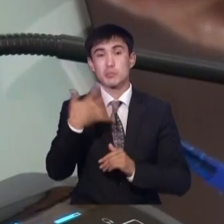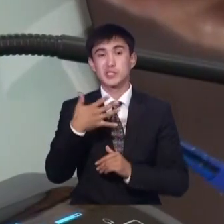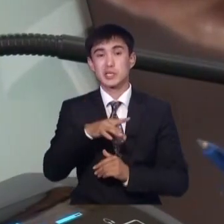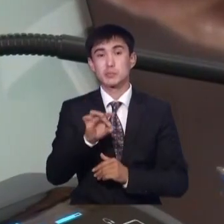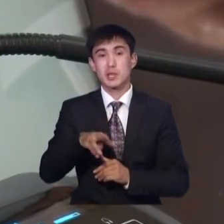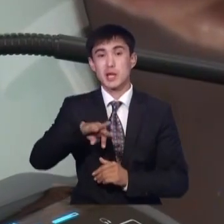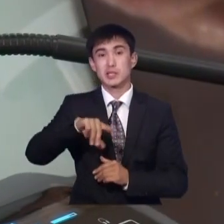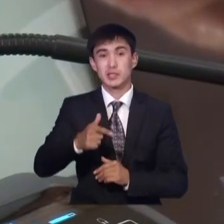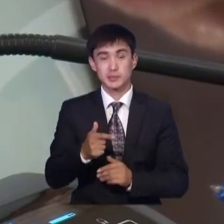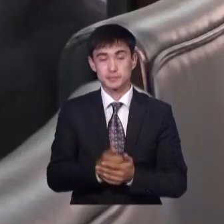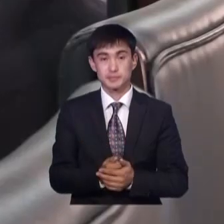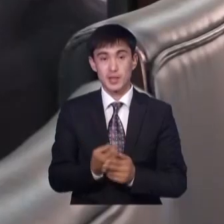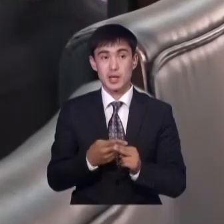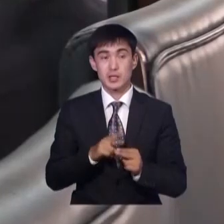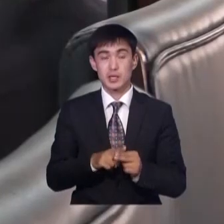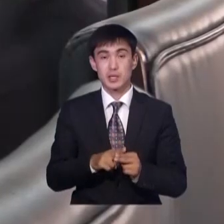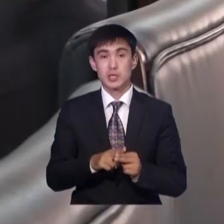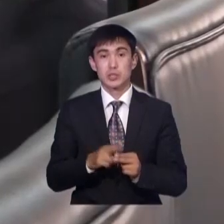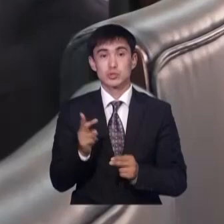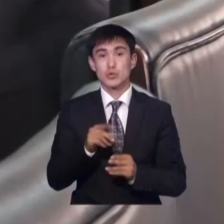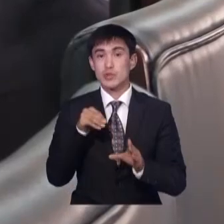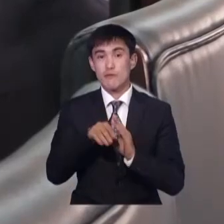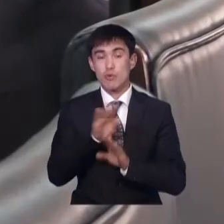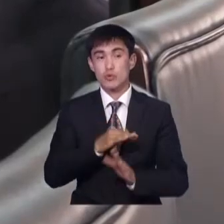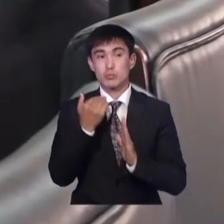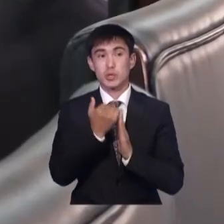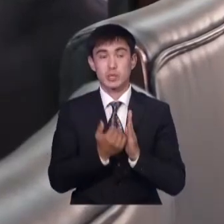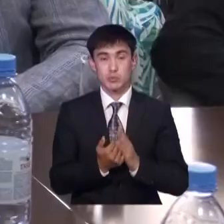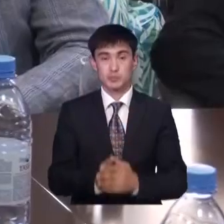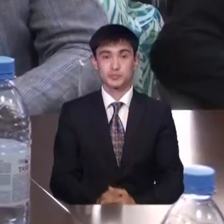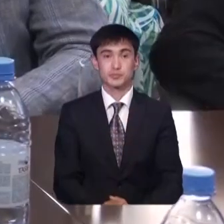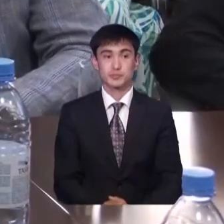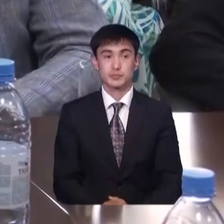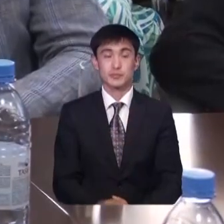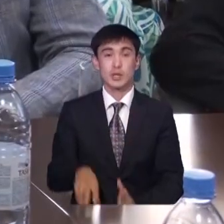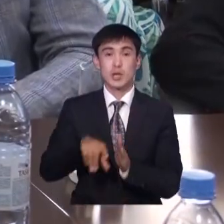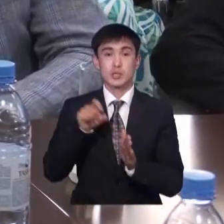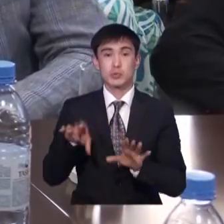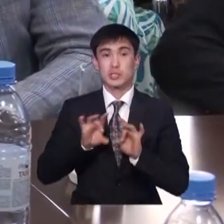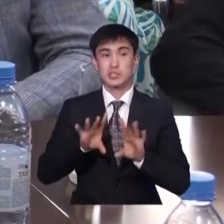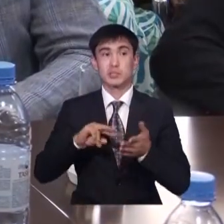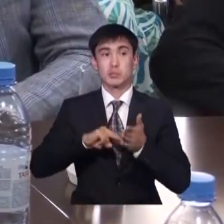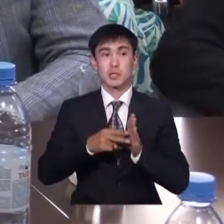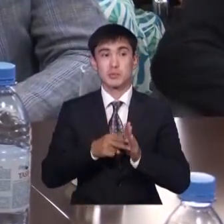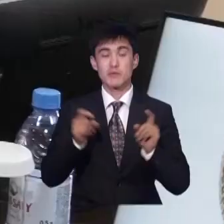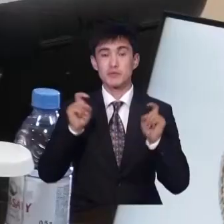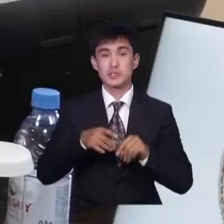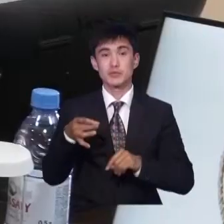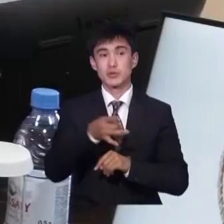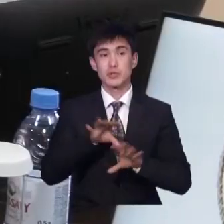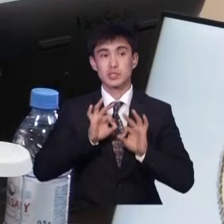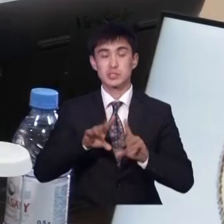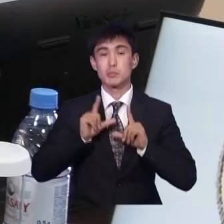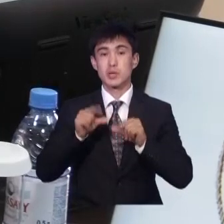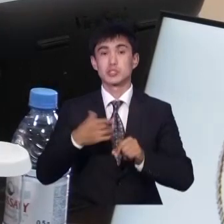50 миллиардов тенге. И это только то, что не входит в программу. Депутаты также поделились планами визита в регион, рассказали